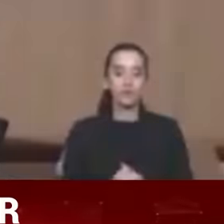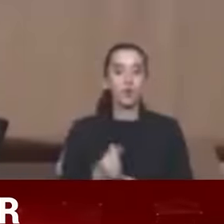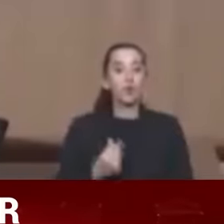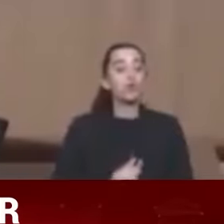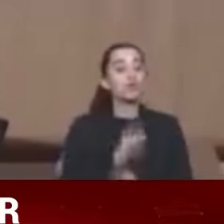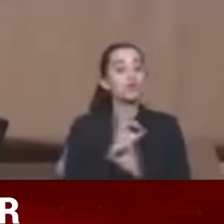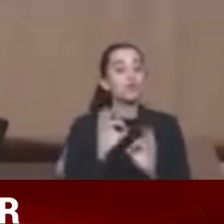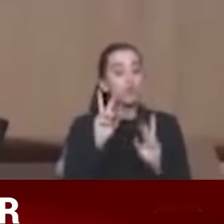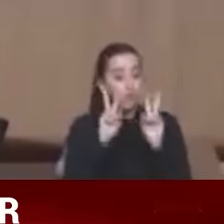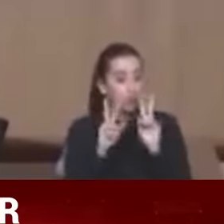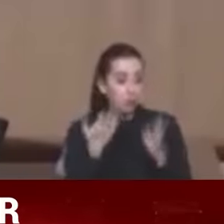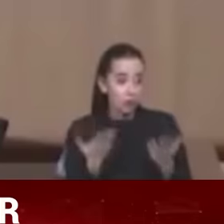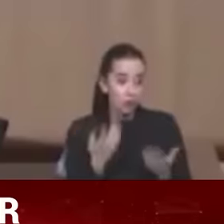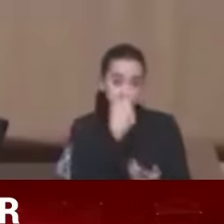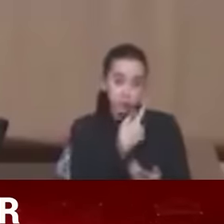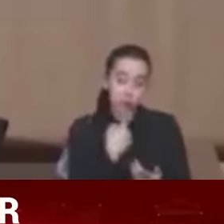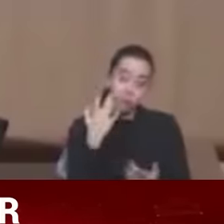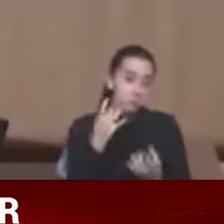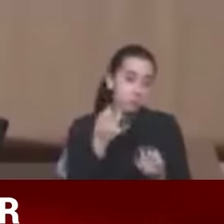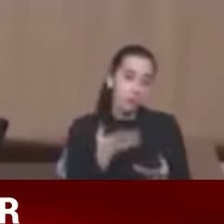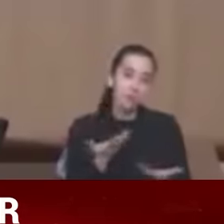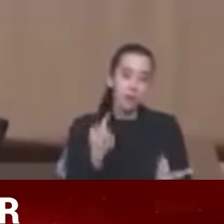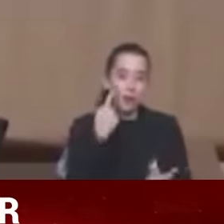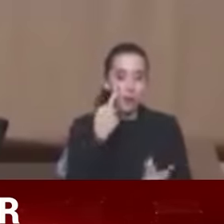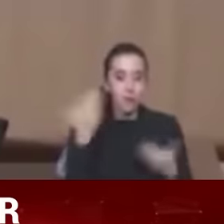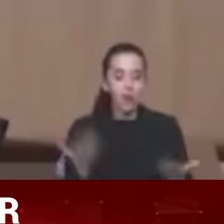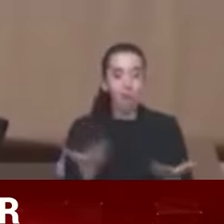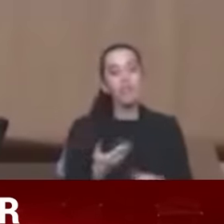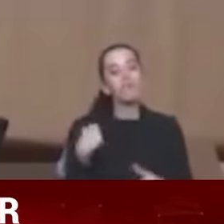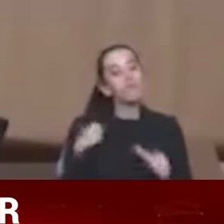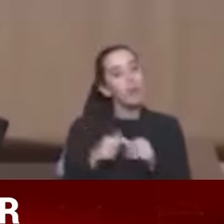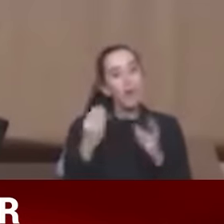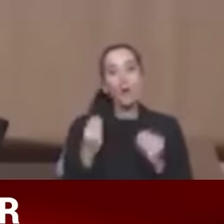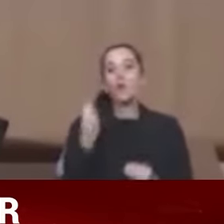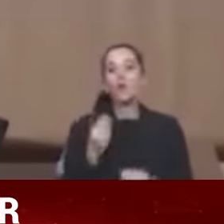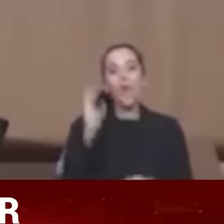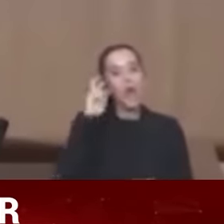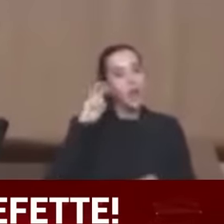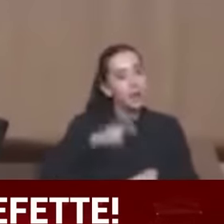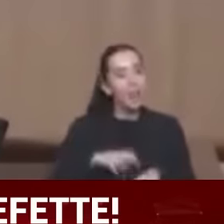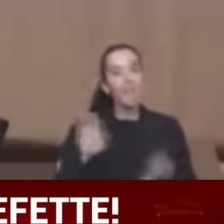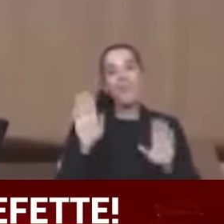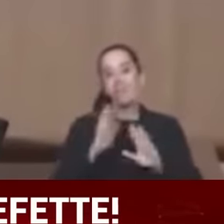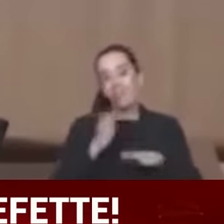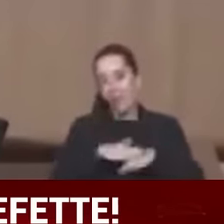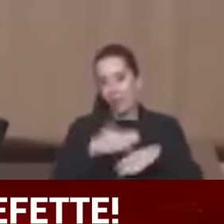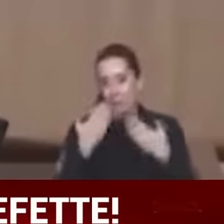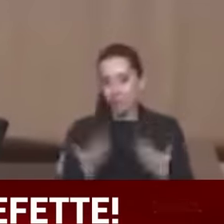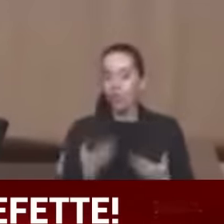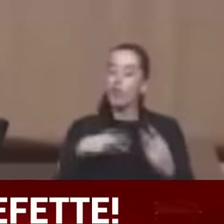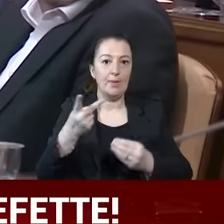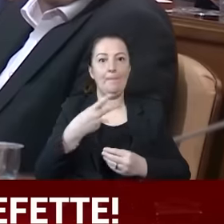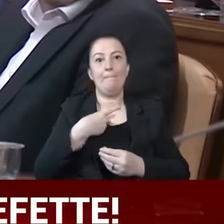erdi umutsuzluk görüyorum kendi yüzünde yine de güzel anılarla bugün vedalaşmak